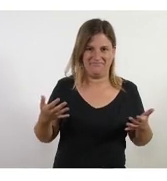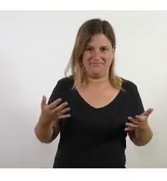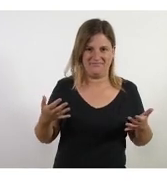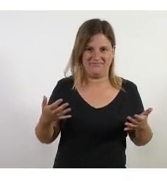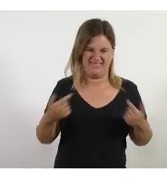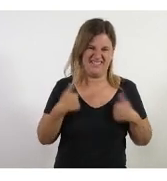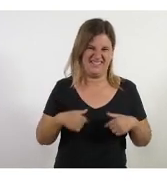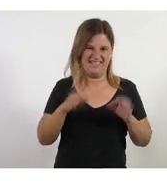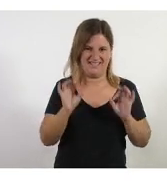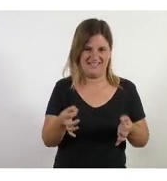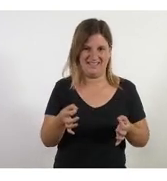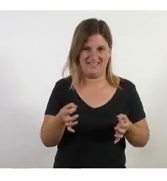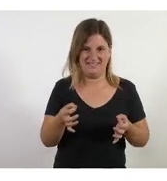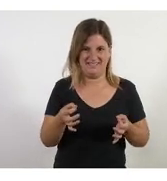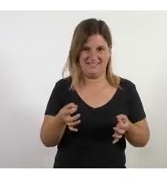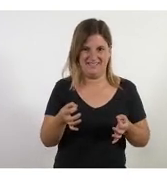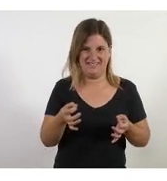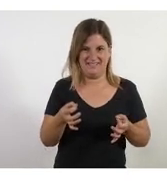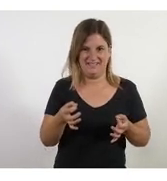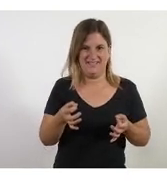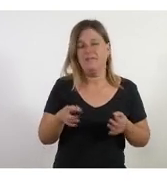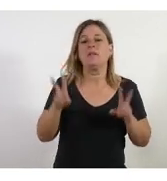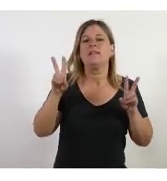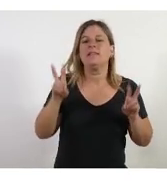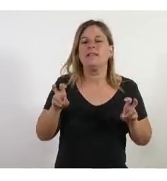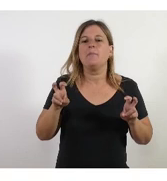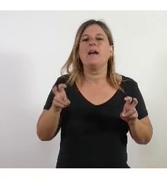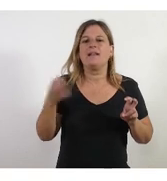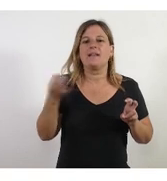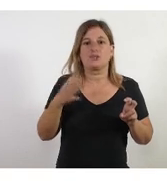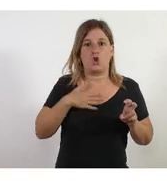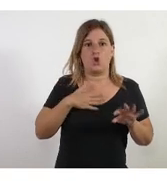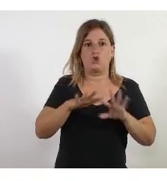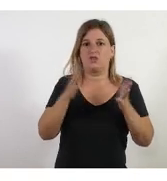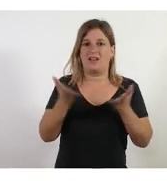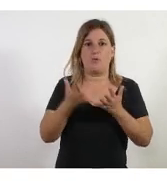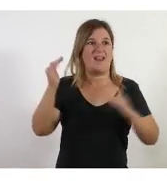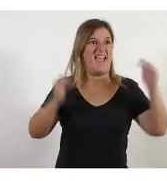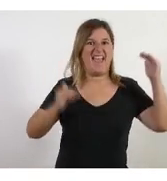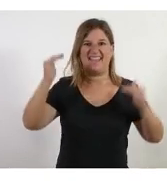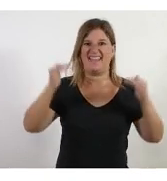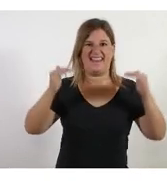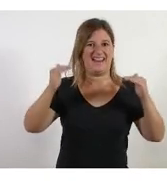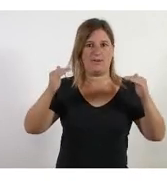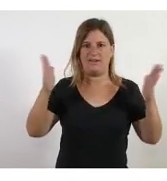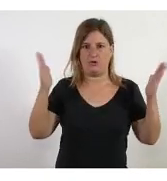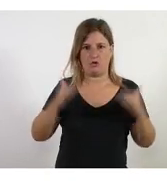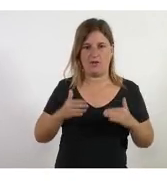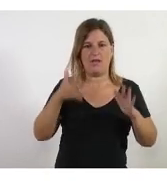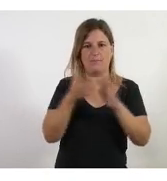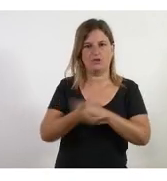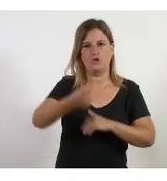sents una mica, així és Laia, no? Llavors, el tema és, el nostre món està desequilibrat i el que nosaltres necessitem